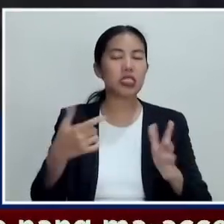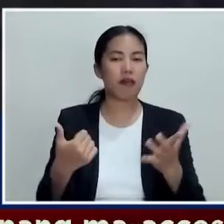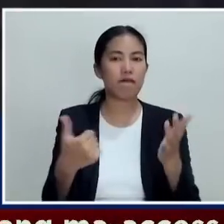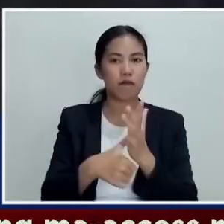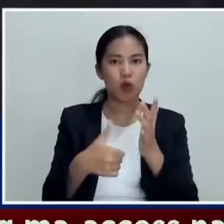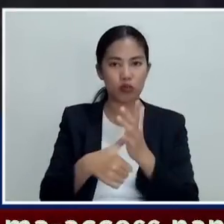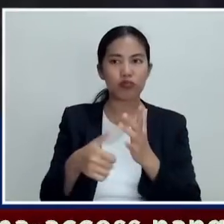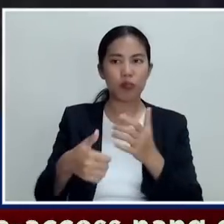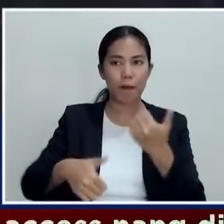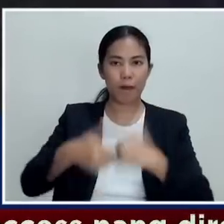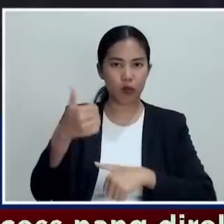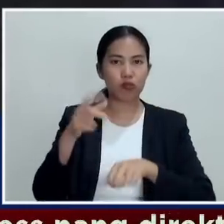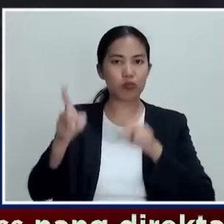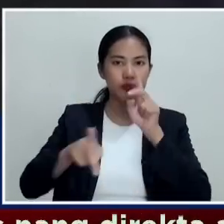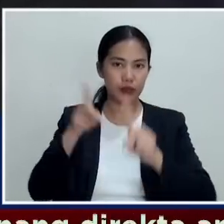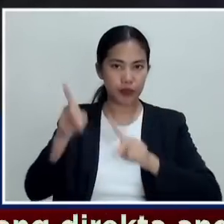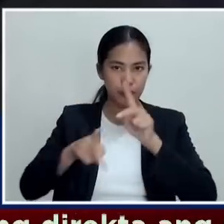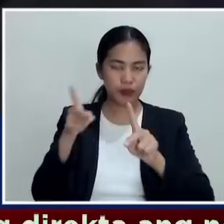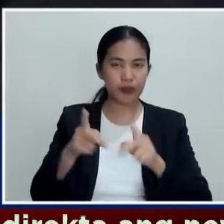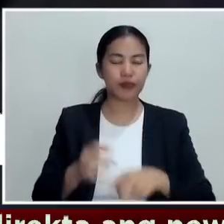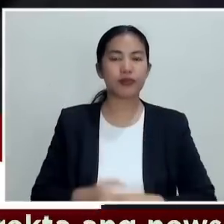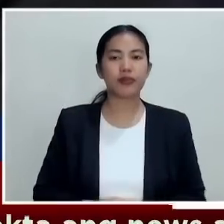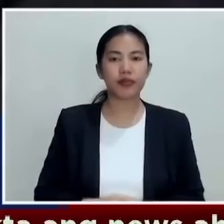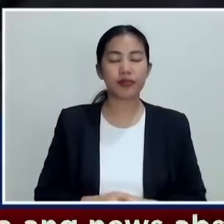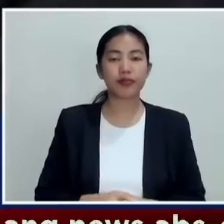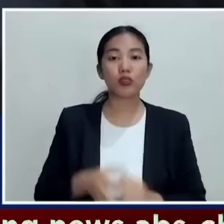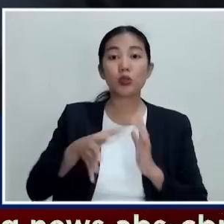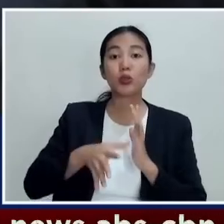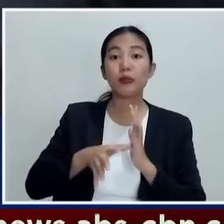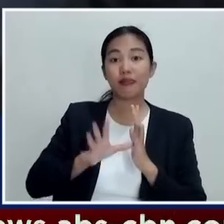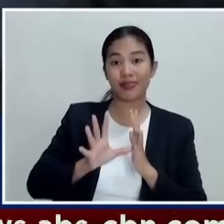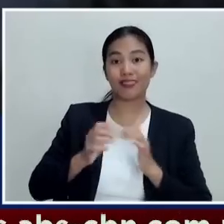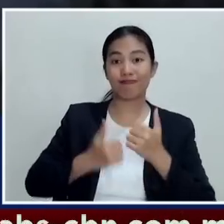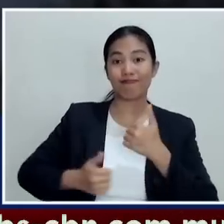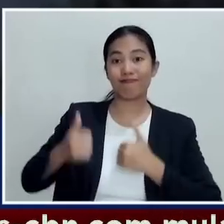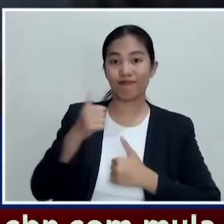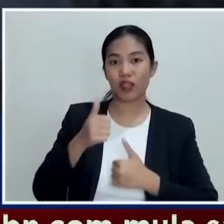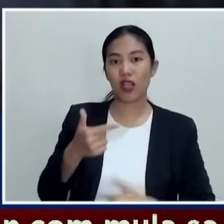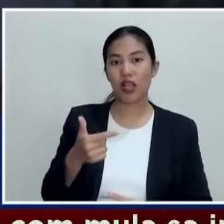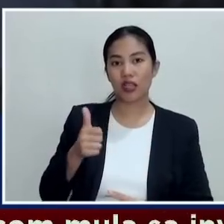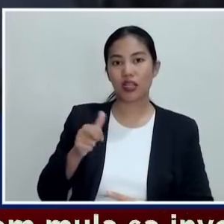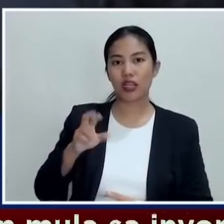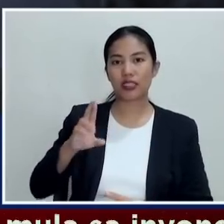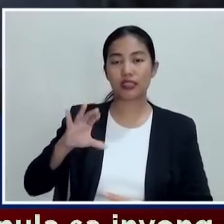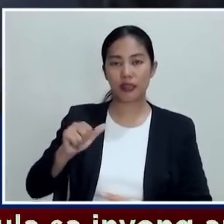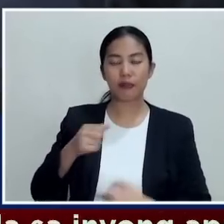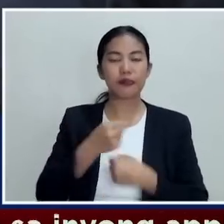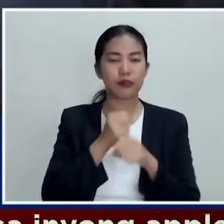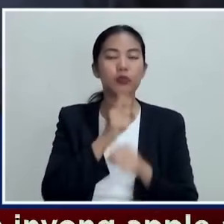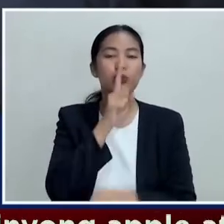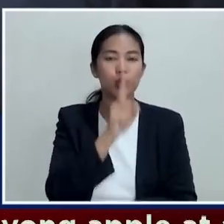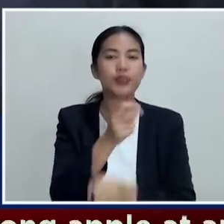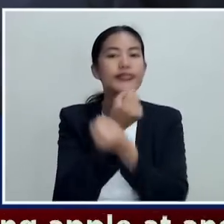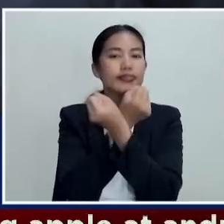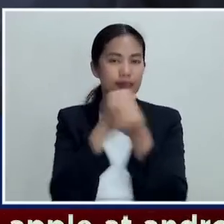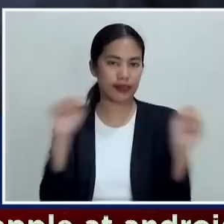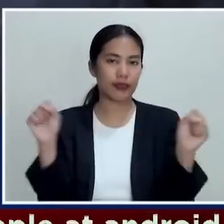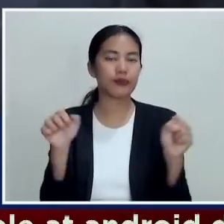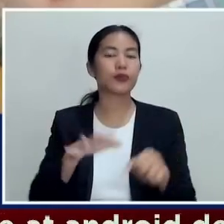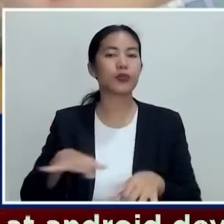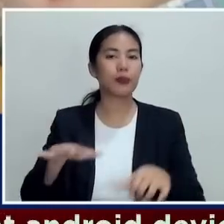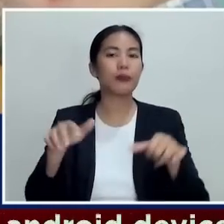natin. Tiniyak ni Commission on Elections Chairman George Garcia ang seguridad sa lugar para palakasin